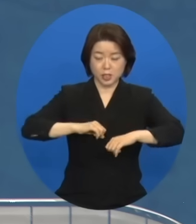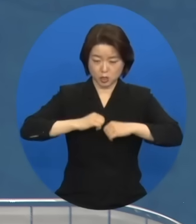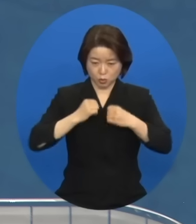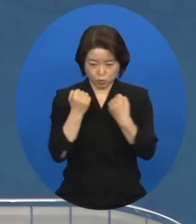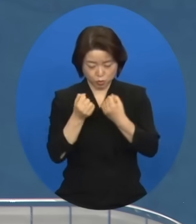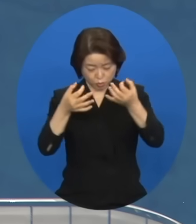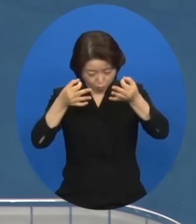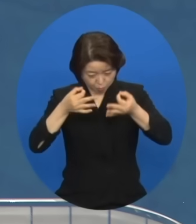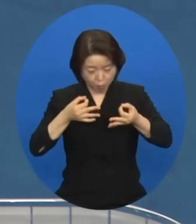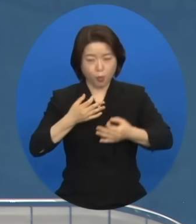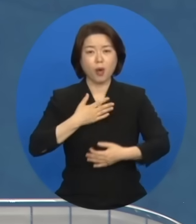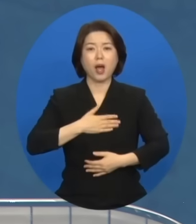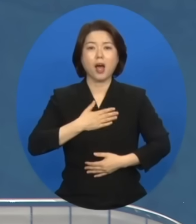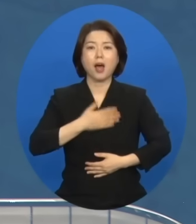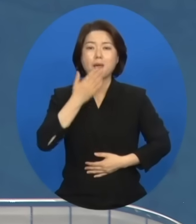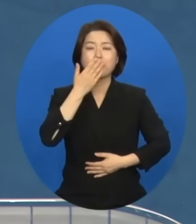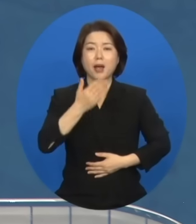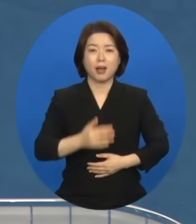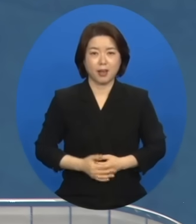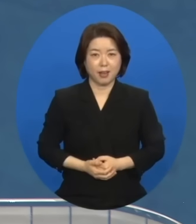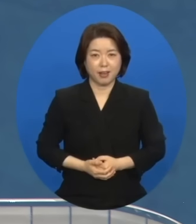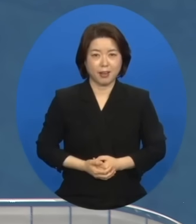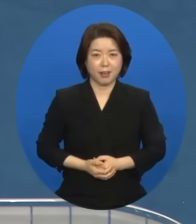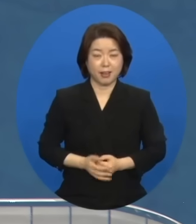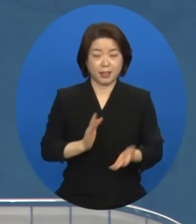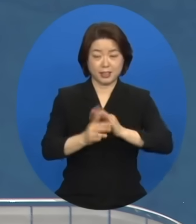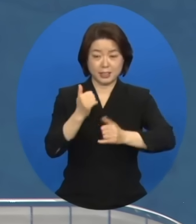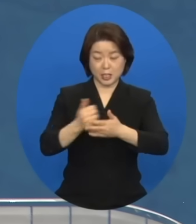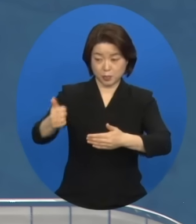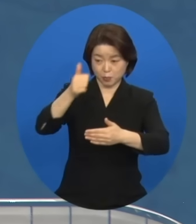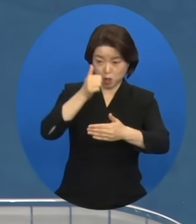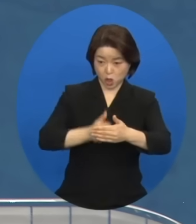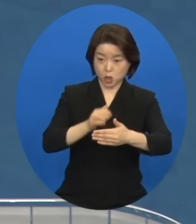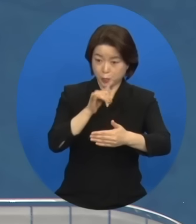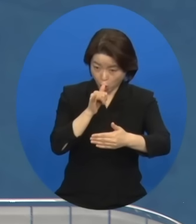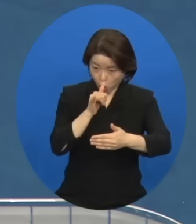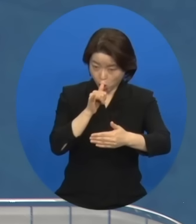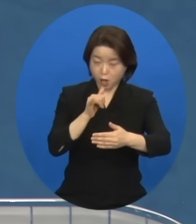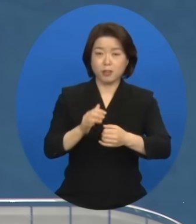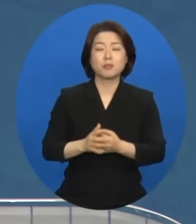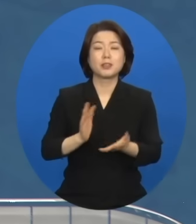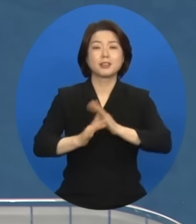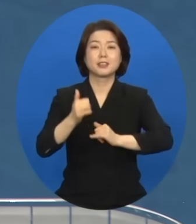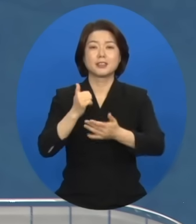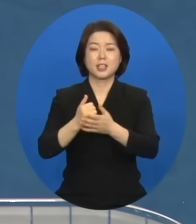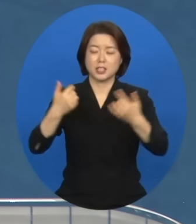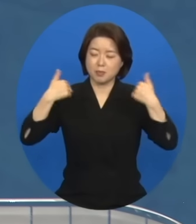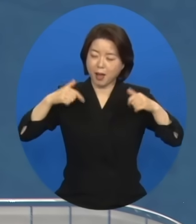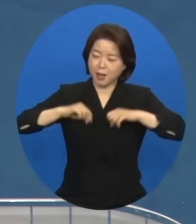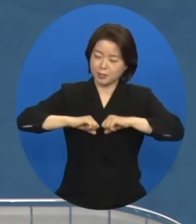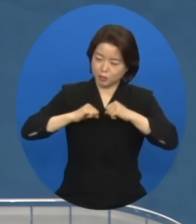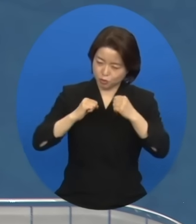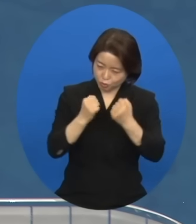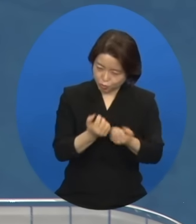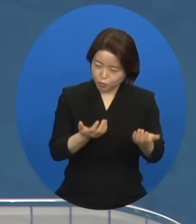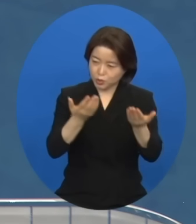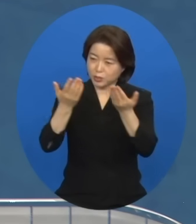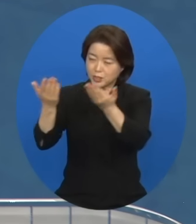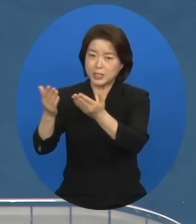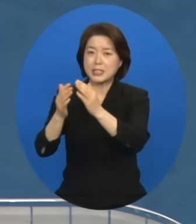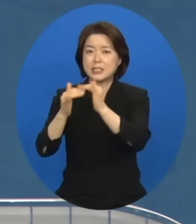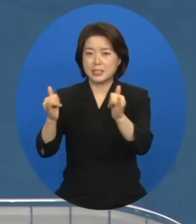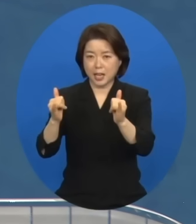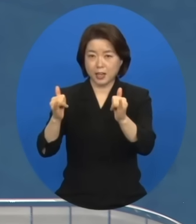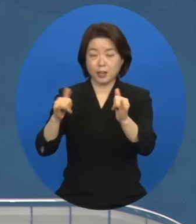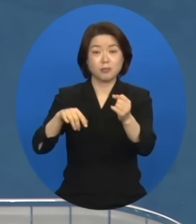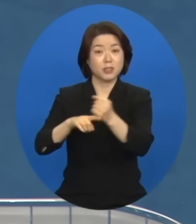보고 아는 겁니다. 예수님을 영접했다면 예수님에게 늘 순종하는 삶을 사는 사람이란